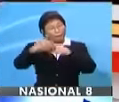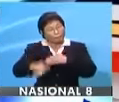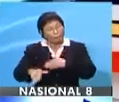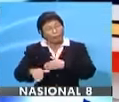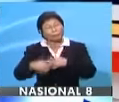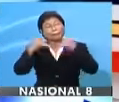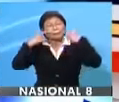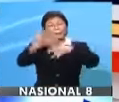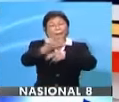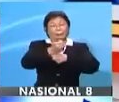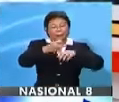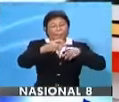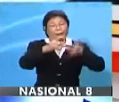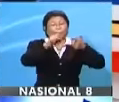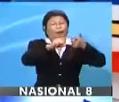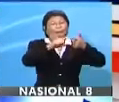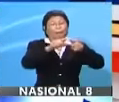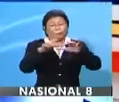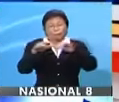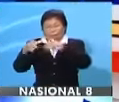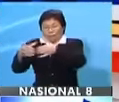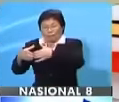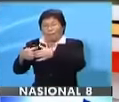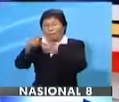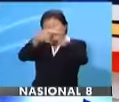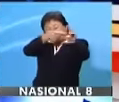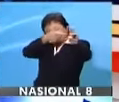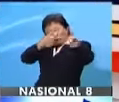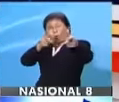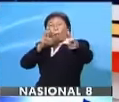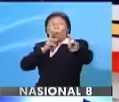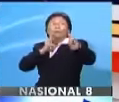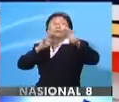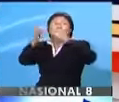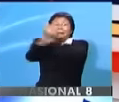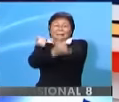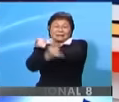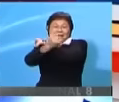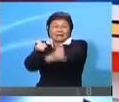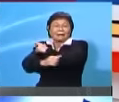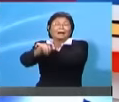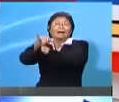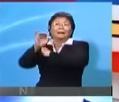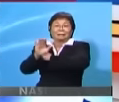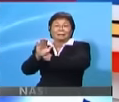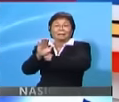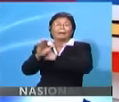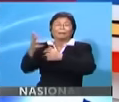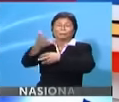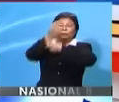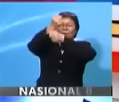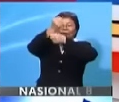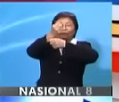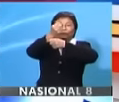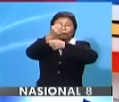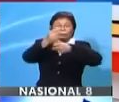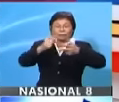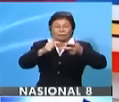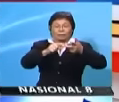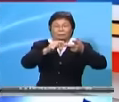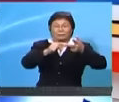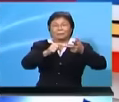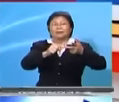Selepas berjaya meraih perak dalam aksi berpasukan, penembak wanita negara Nur Ayuni Farhana Abdul Halim turut meraih gangsa dalam